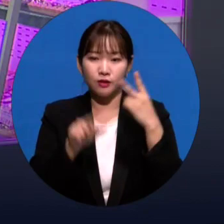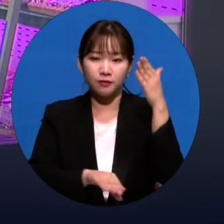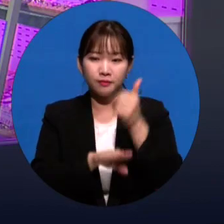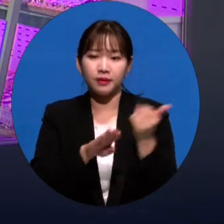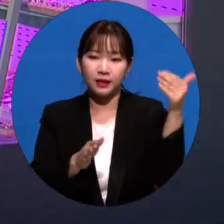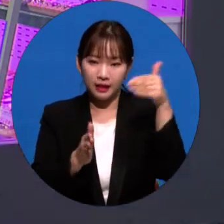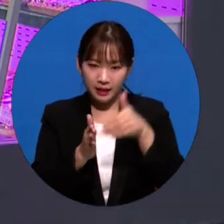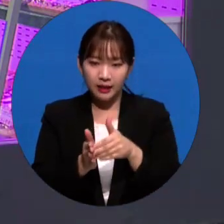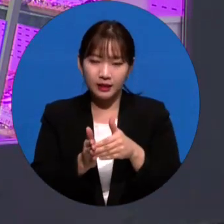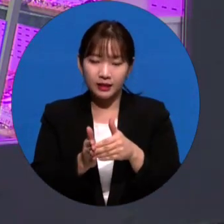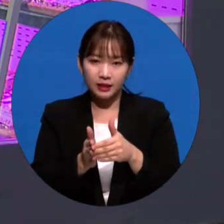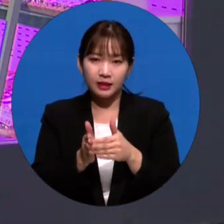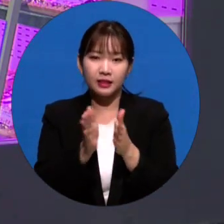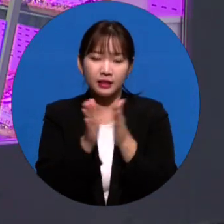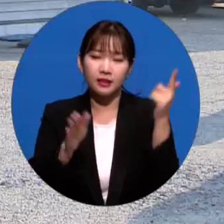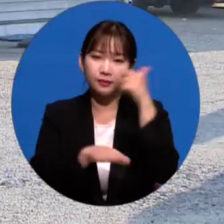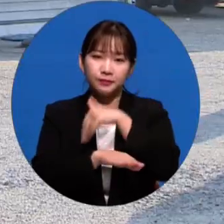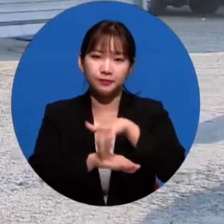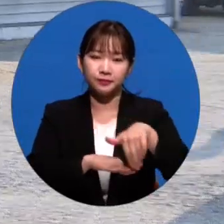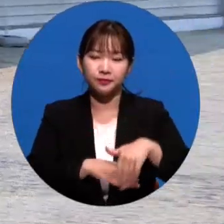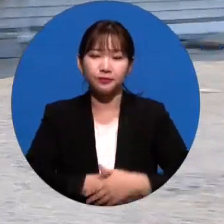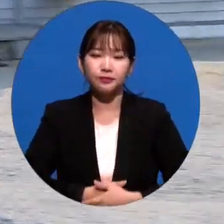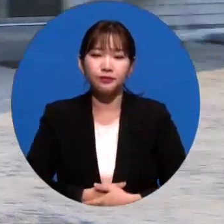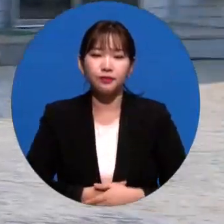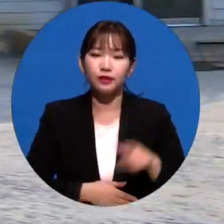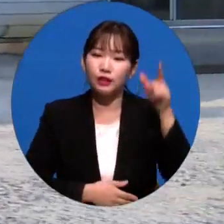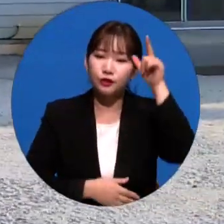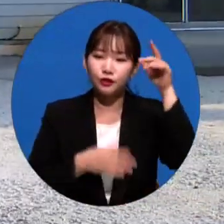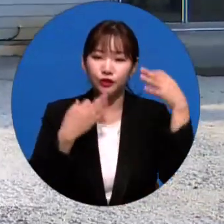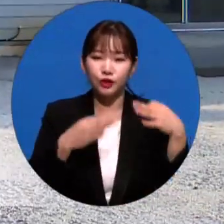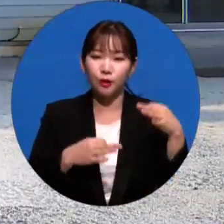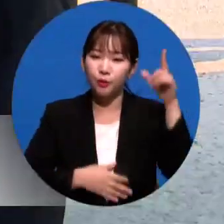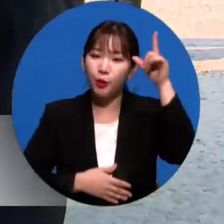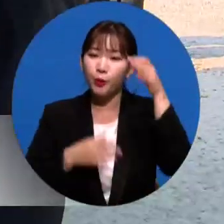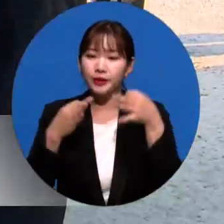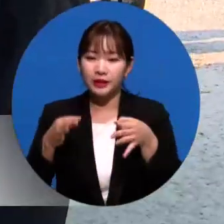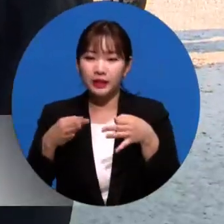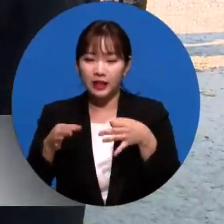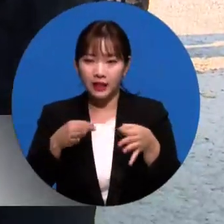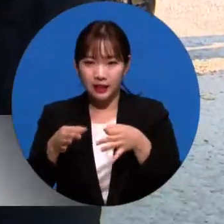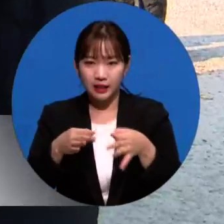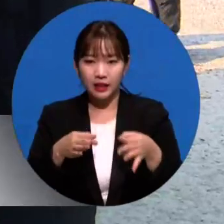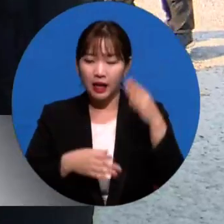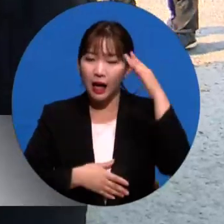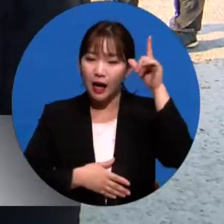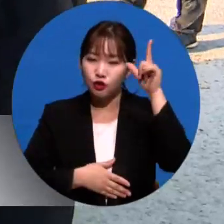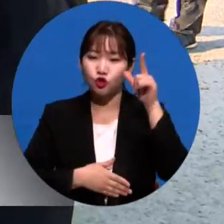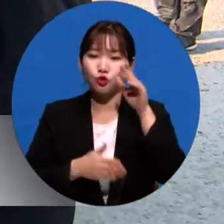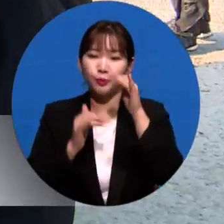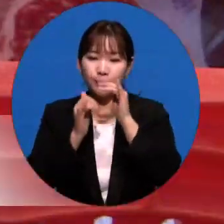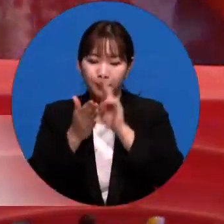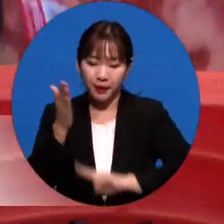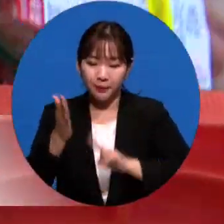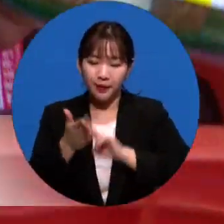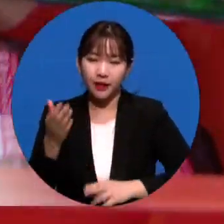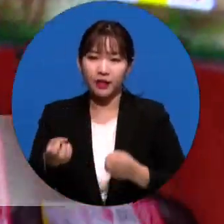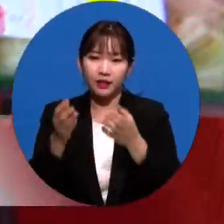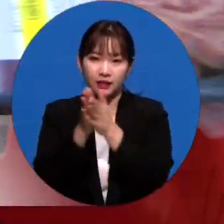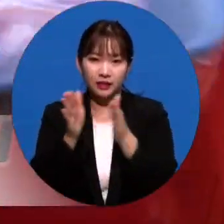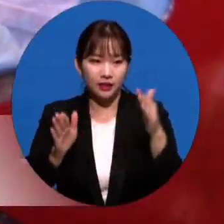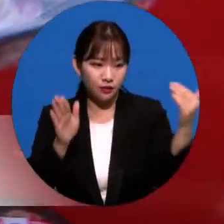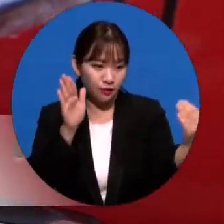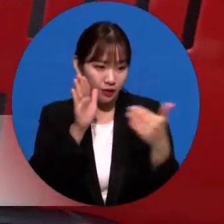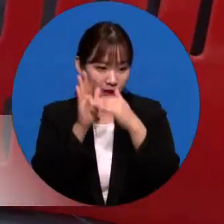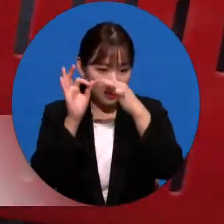말까지 시행할 예정입니다. 축협은 우시장에서까지 한우 판촉 행사에 나섰습니다. 최대